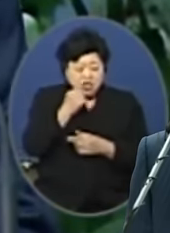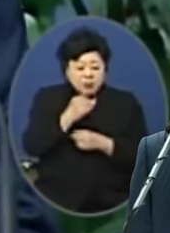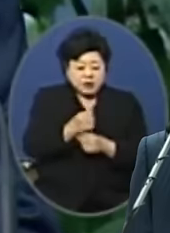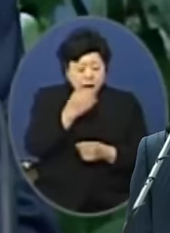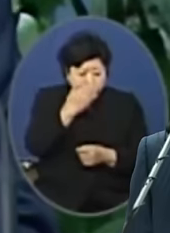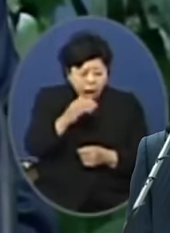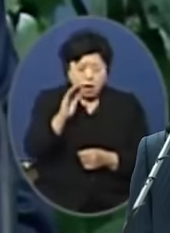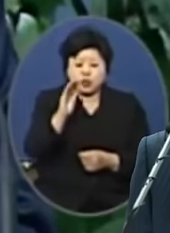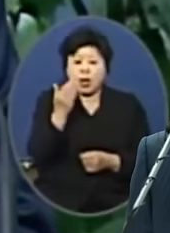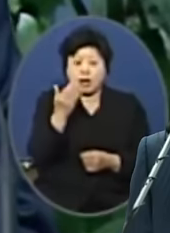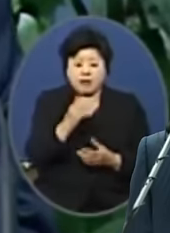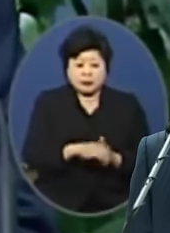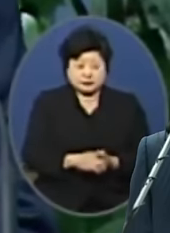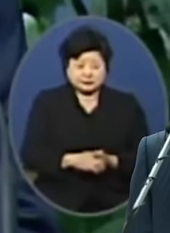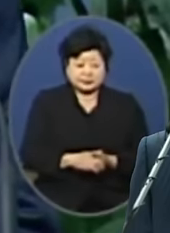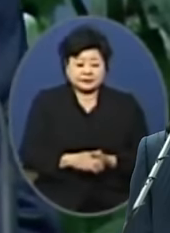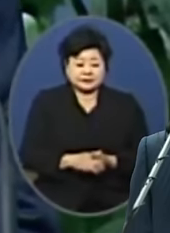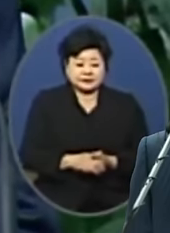꼭 맺습니다.